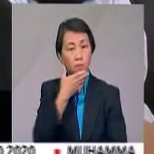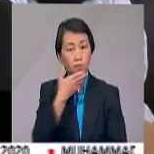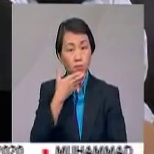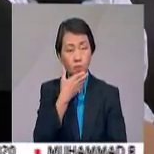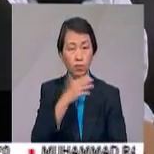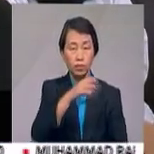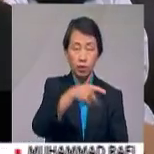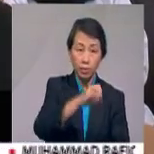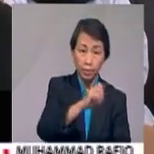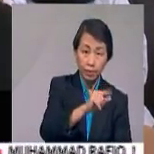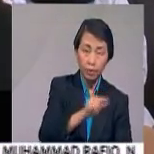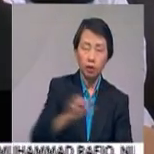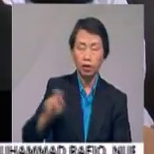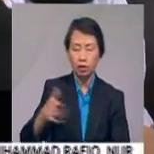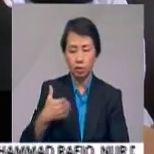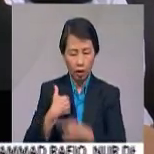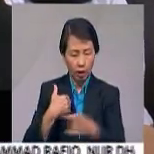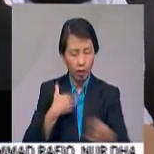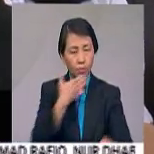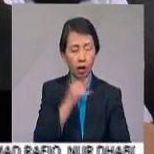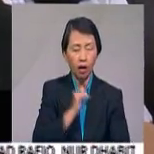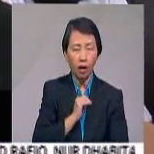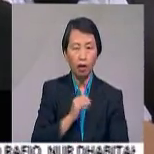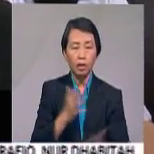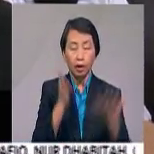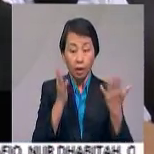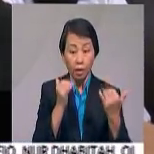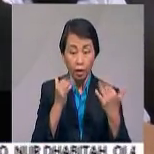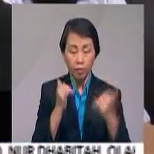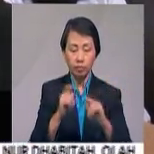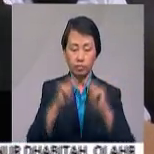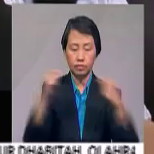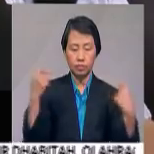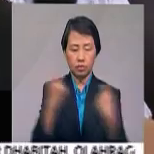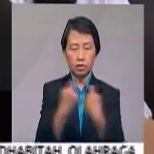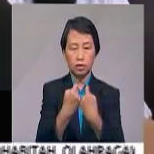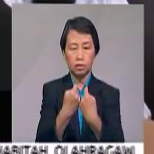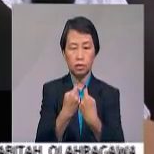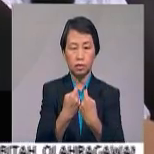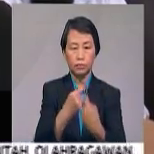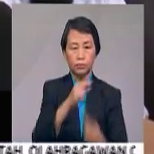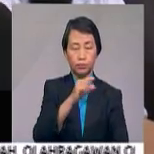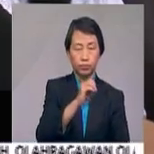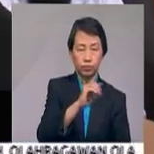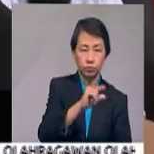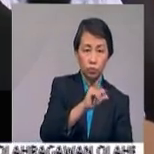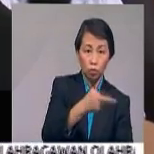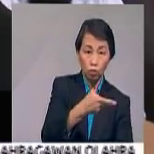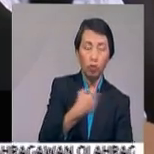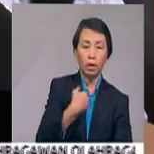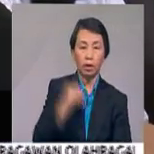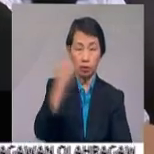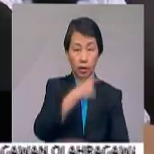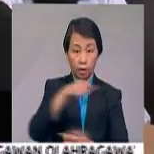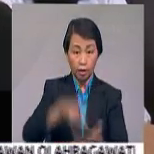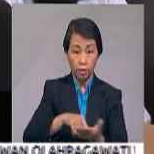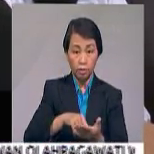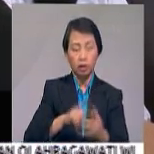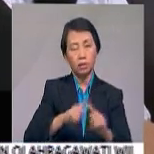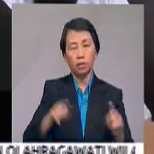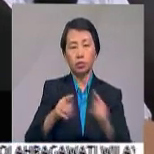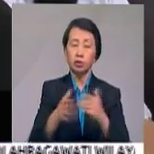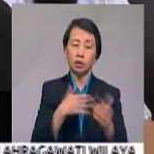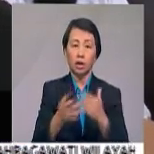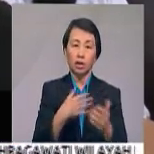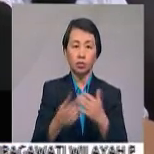Lai Peijing semua kan ada. So saya expect sebenarnya macam team Govisham semua tu ada hari ni. So tapi tak apalah,